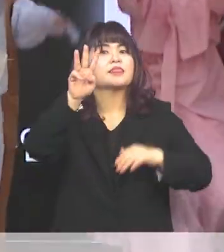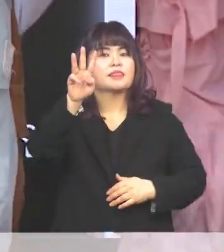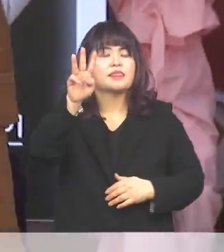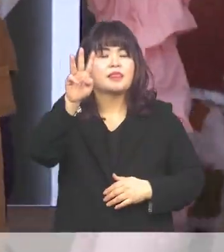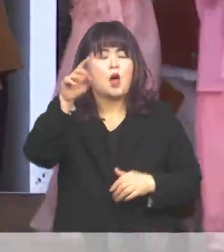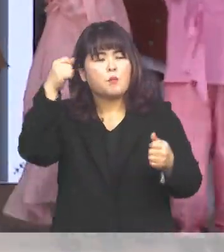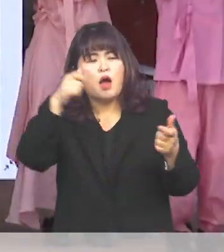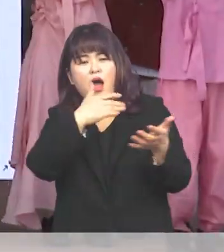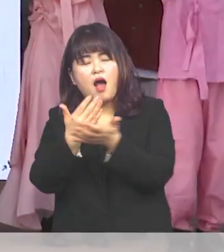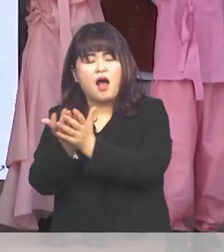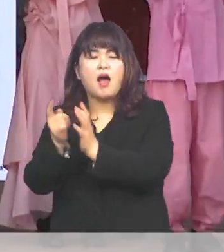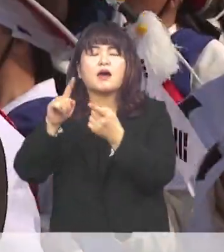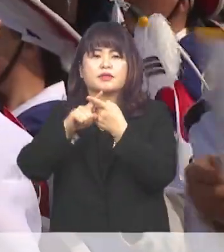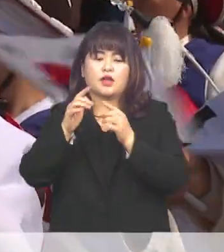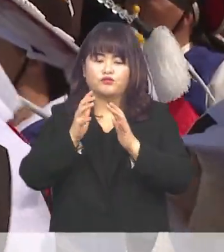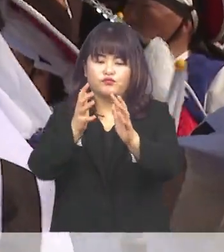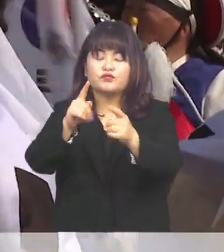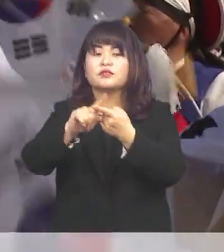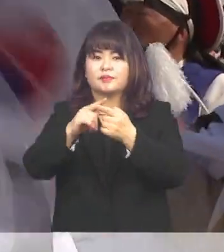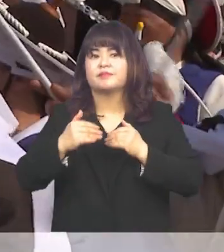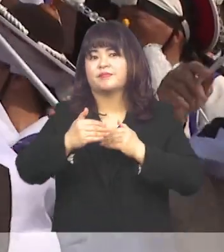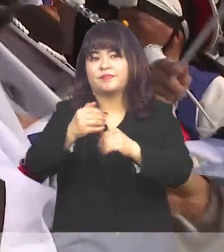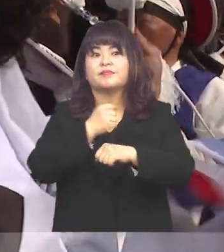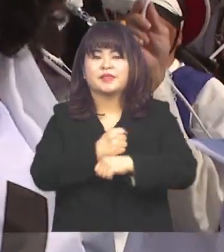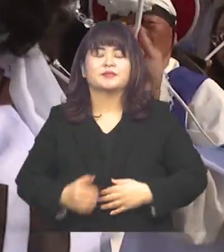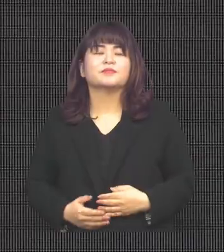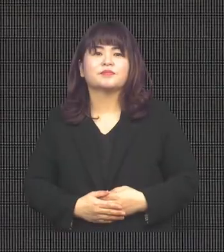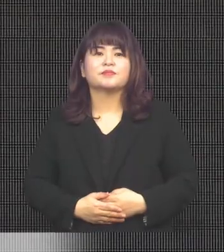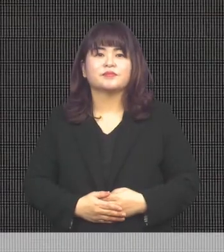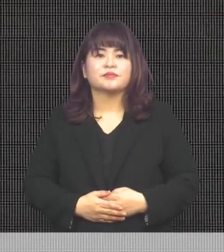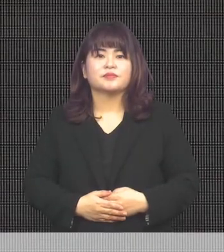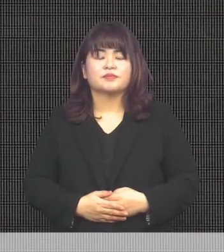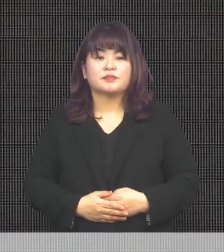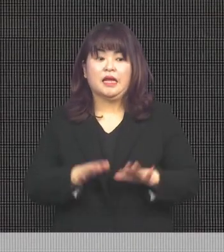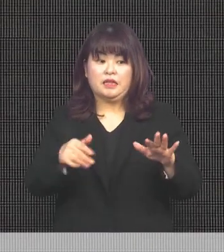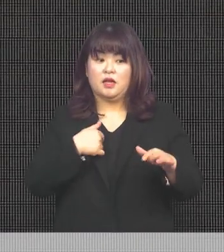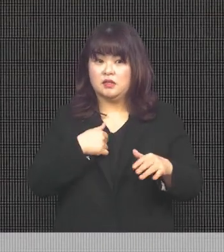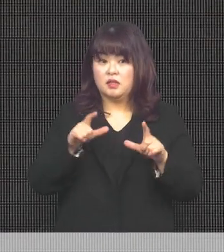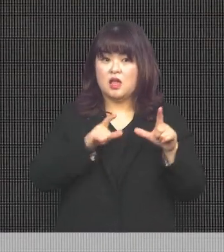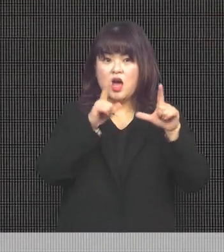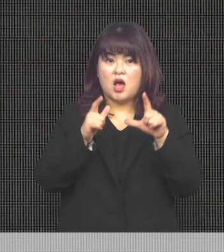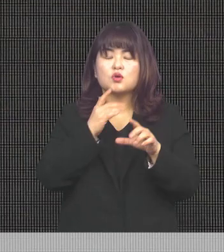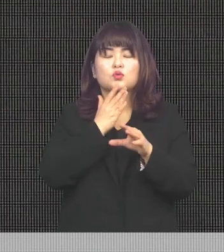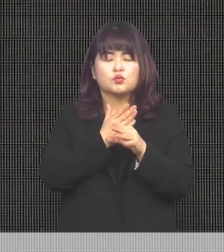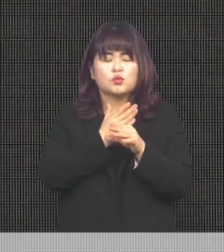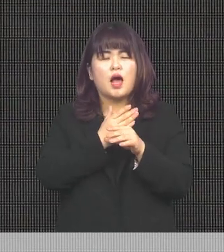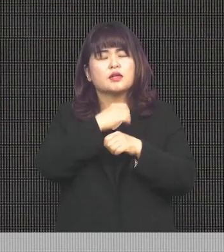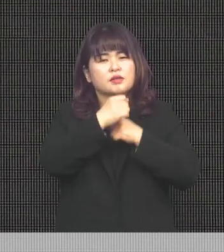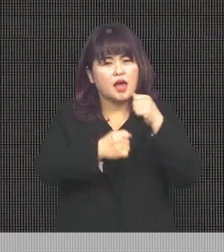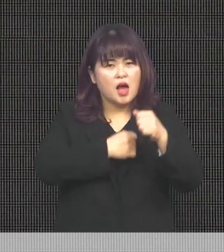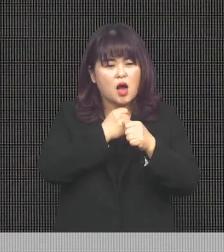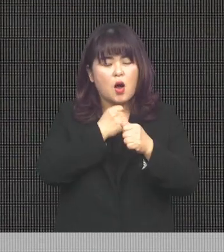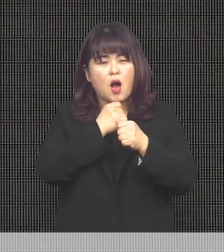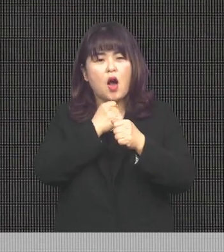퍼포먼스와 만세운동 재현거리 행진순으로 진행되었습니다. 저희가 누리고 있는 자유와 번역,